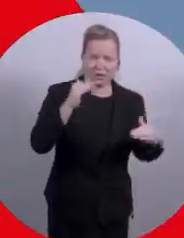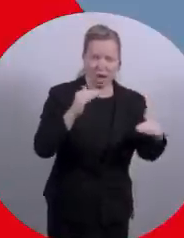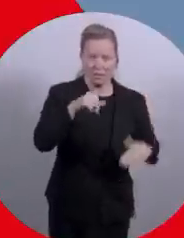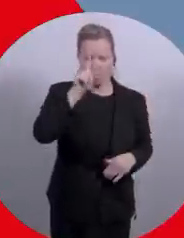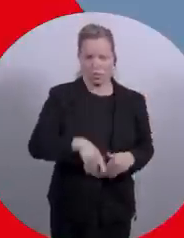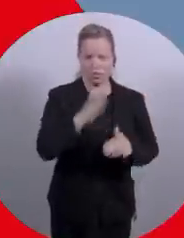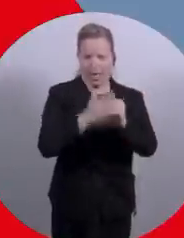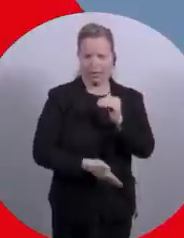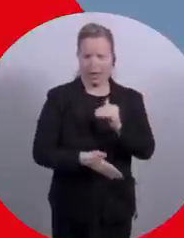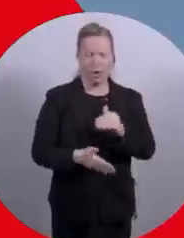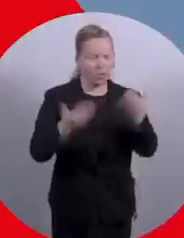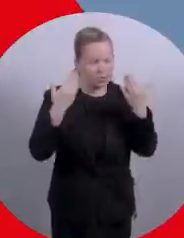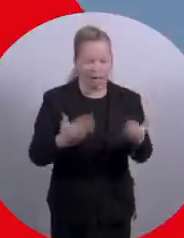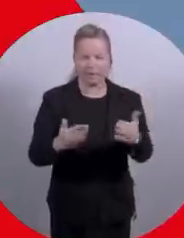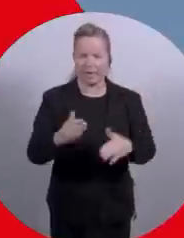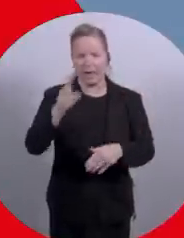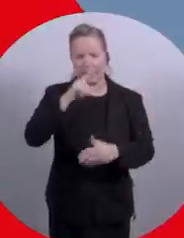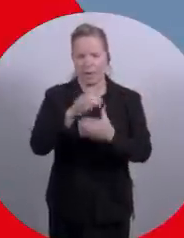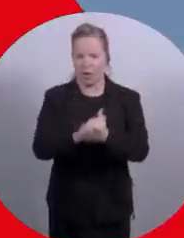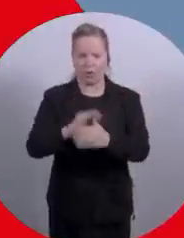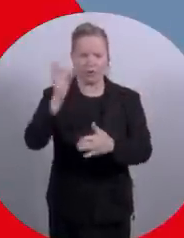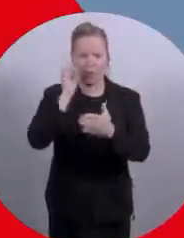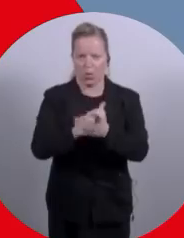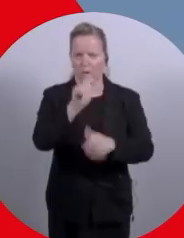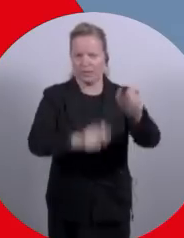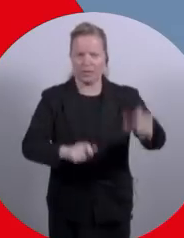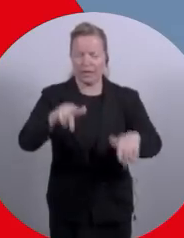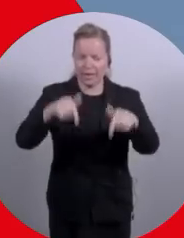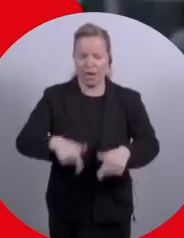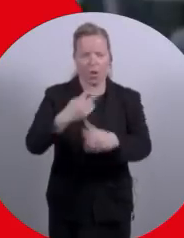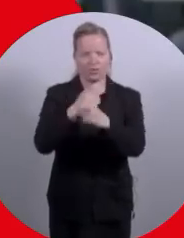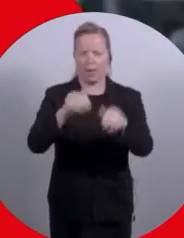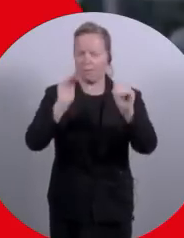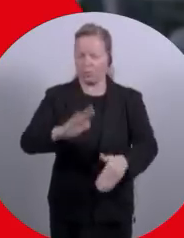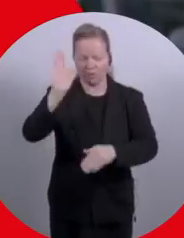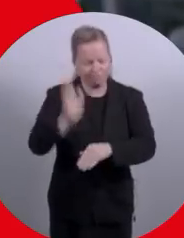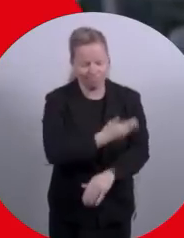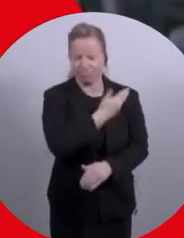endgültig in Österreich beseitigen deswegen fordern wir